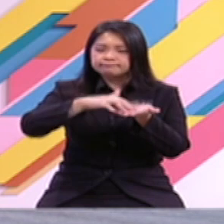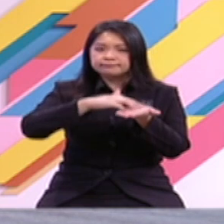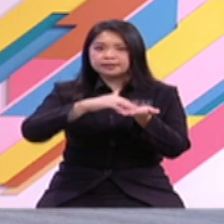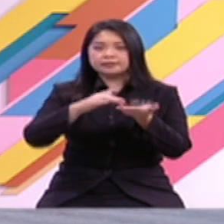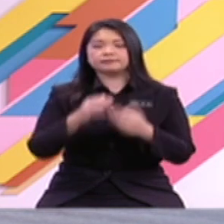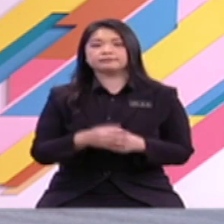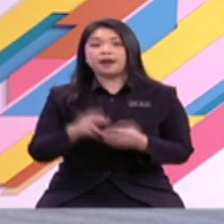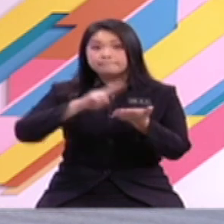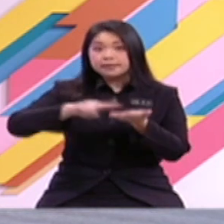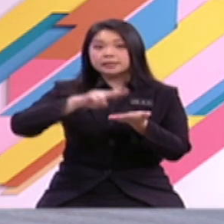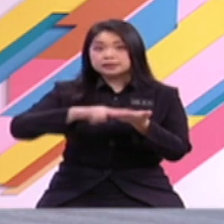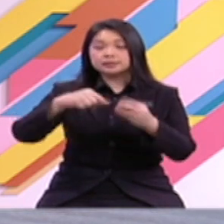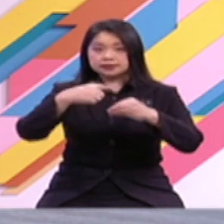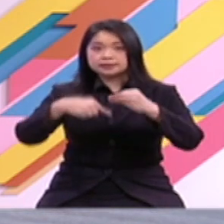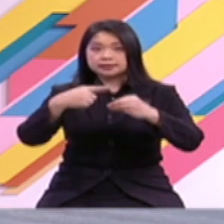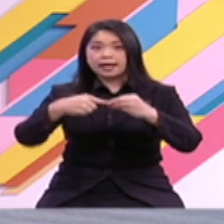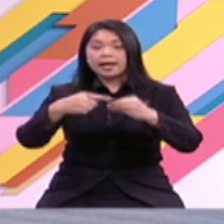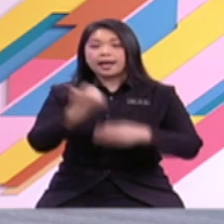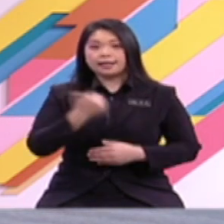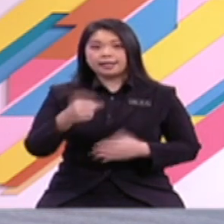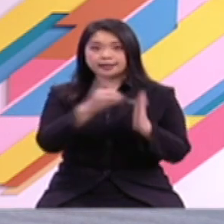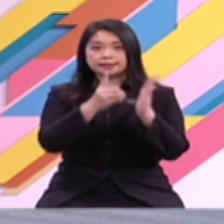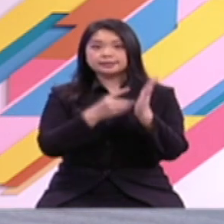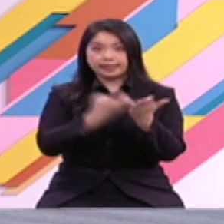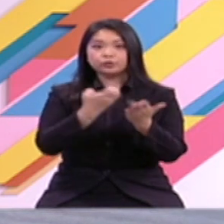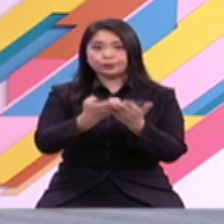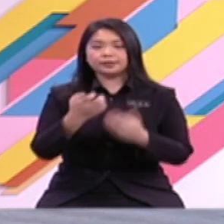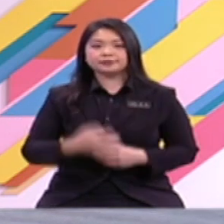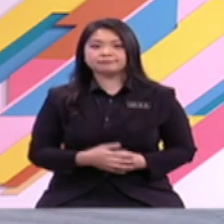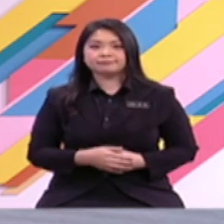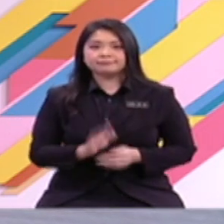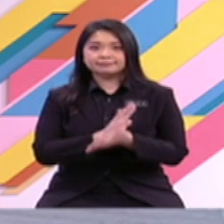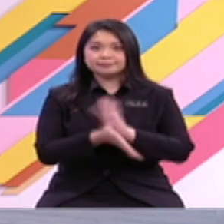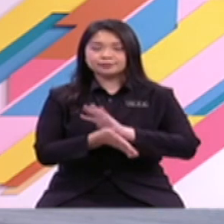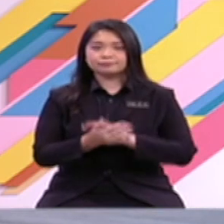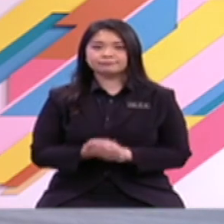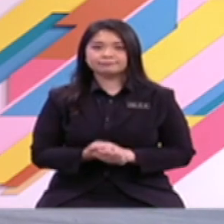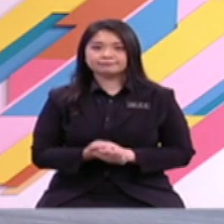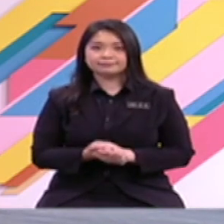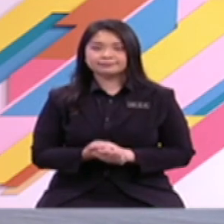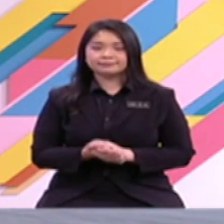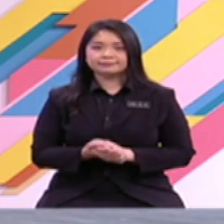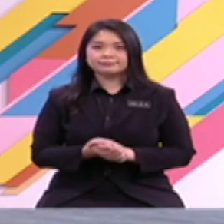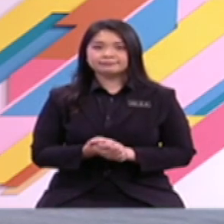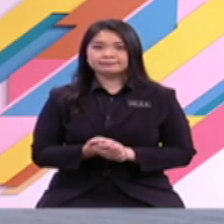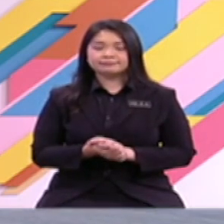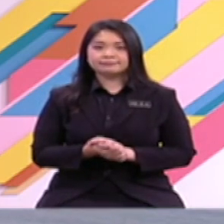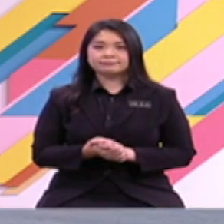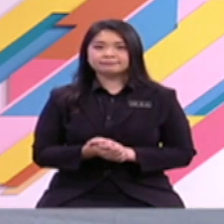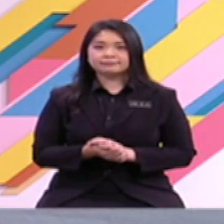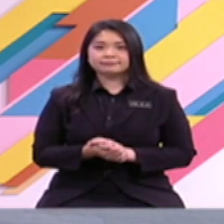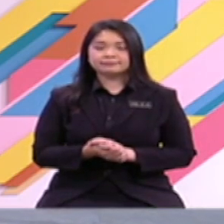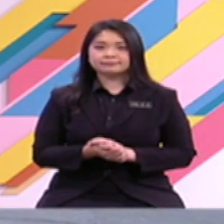tentang alat dasar ekonomi yeru Oke sakit John mungkin berkaitan dengan